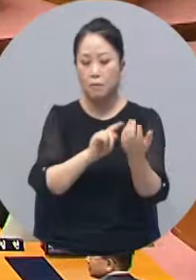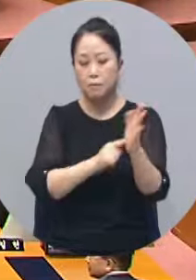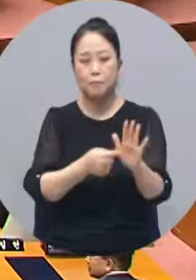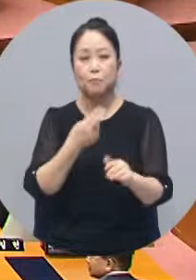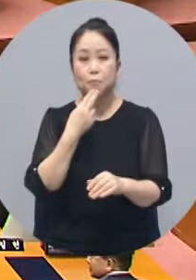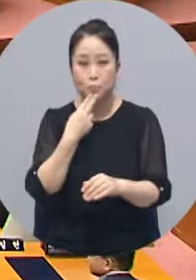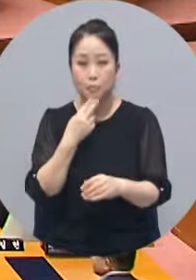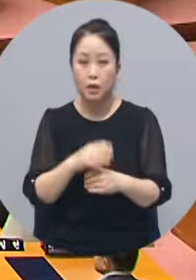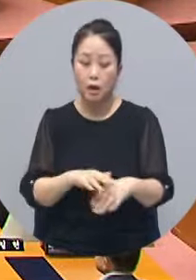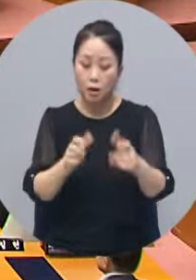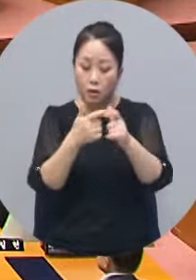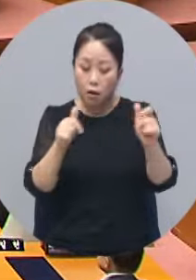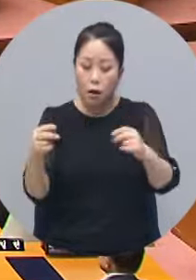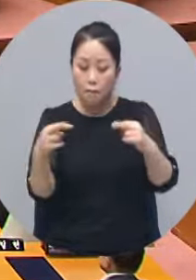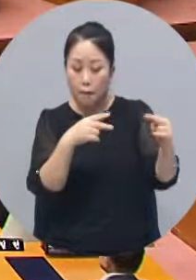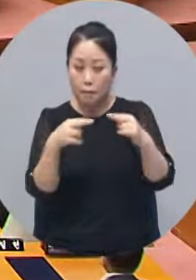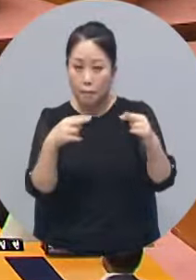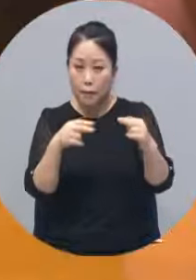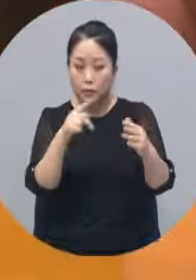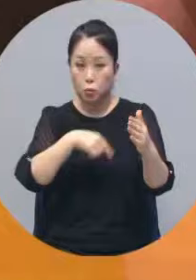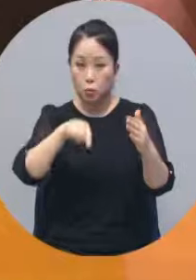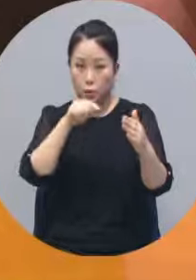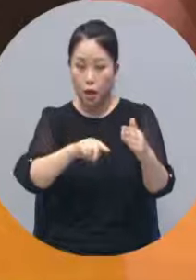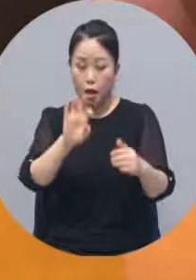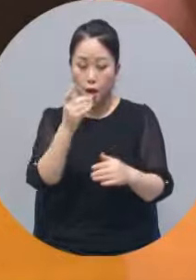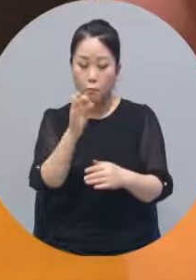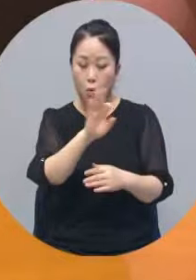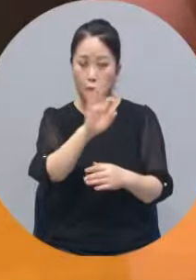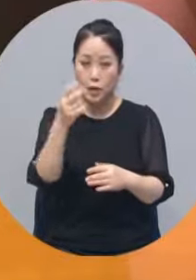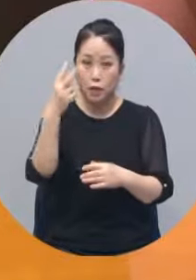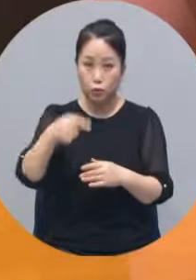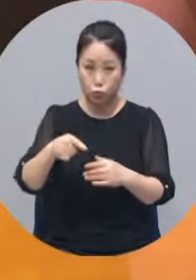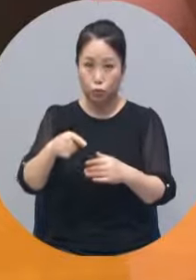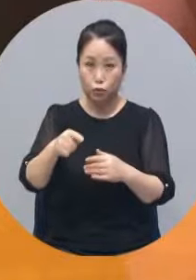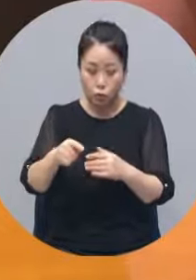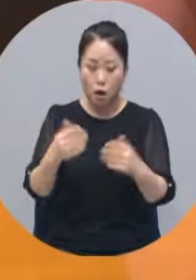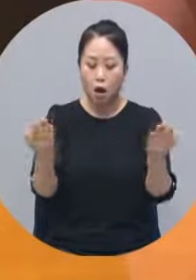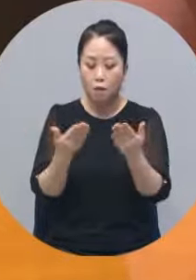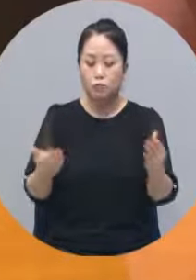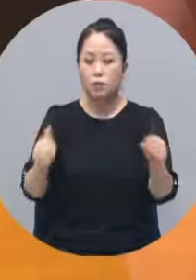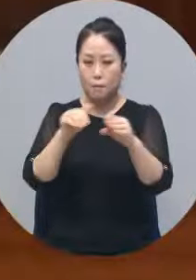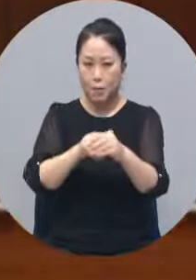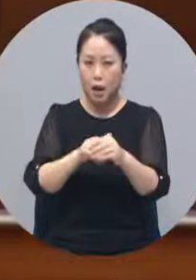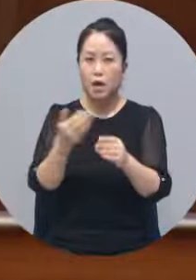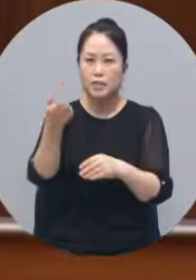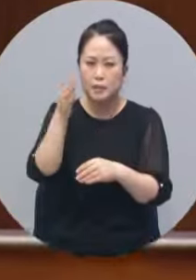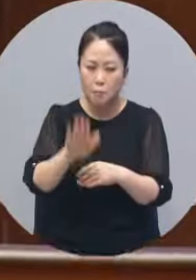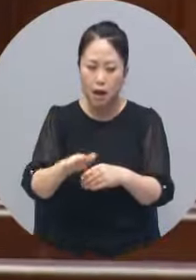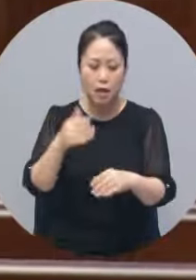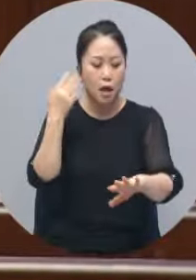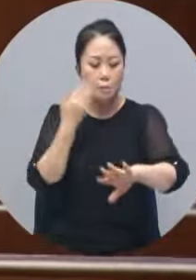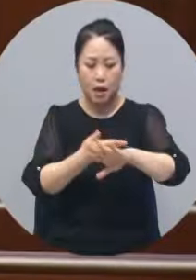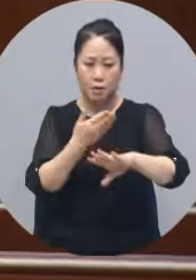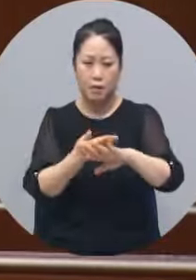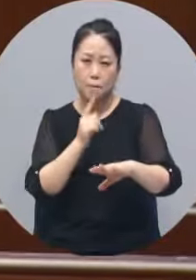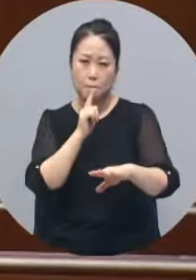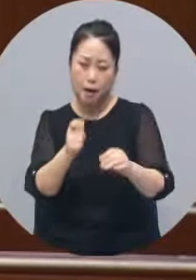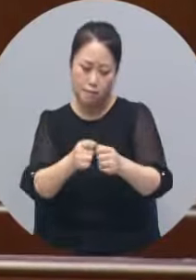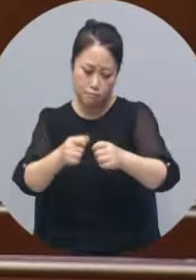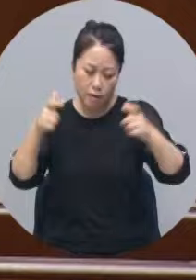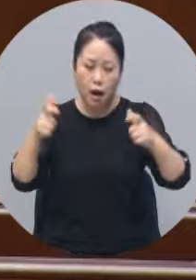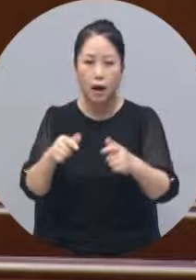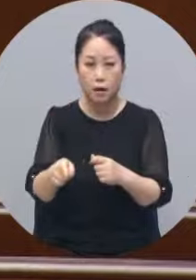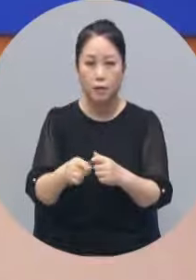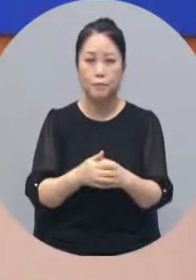부산시가 각종 논란 속에 전격적으로 퐁피도 측과 업무 협약을 체결했지만 반대 목소리는 오히려 더 높아지고